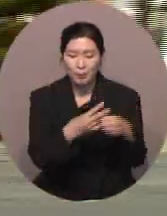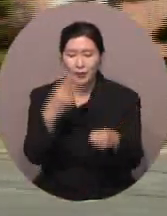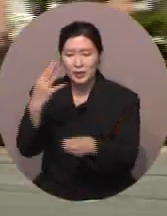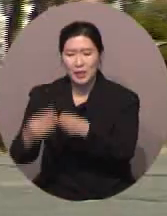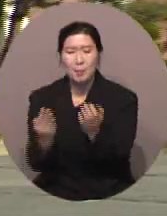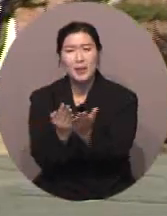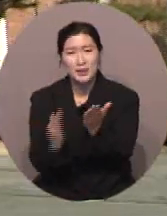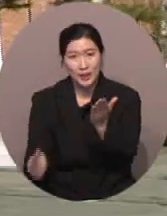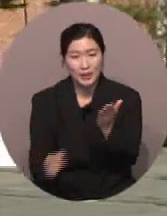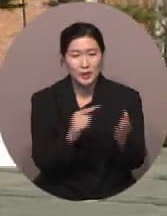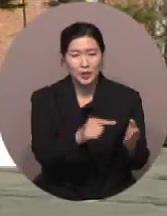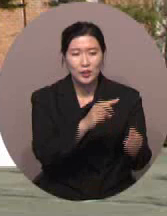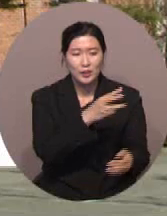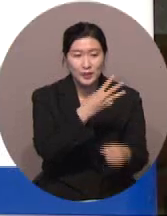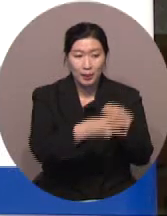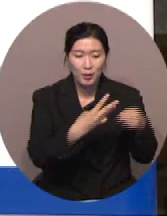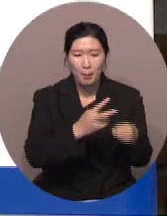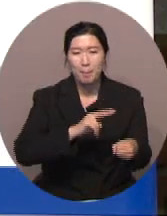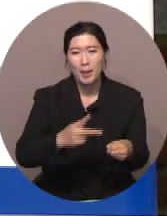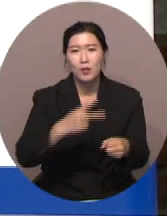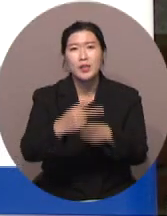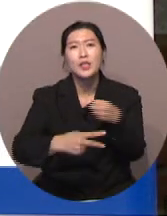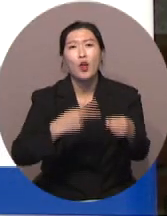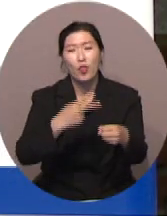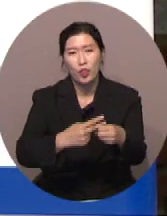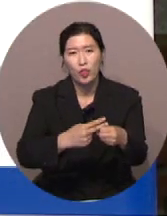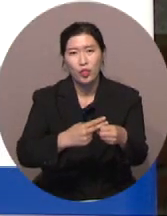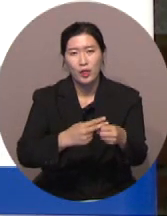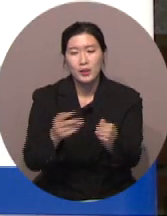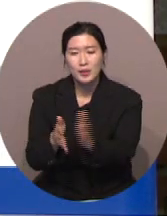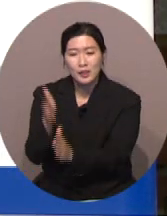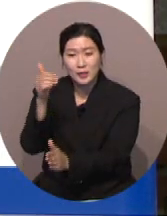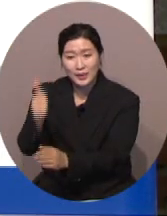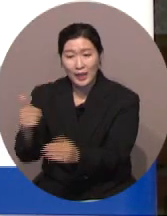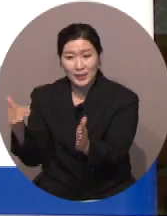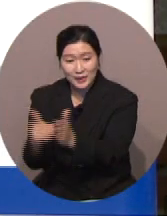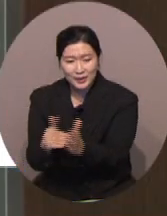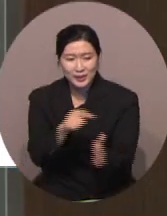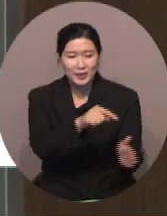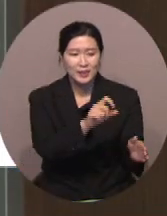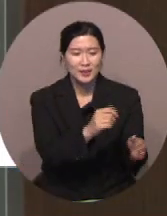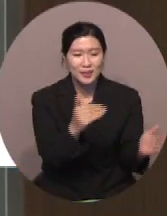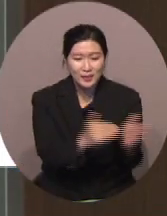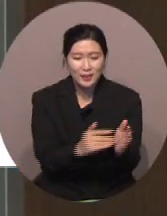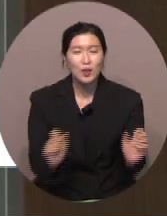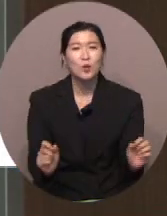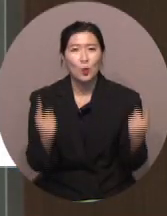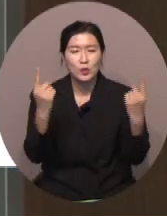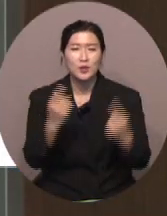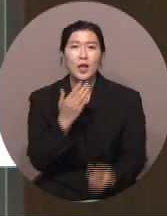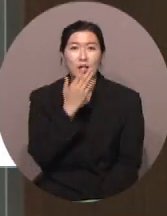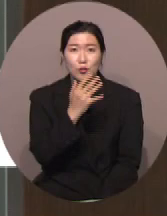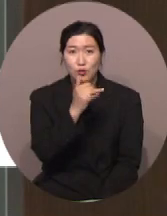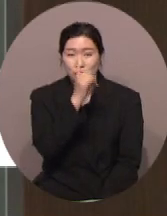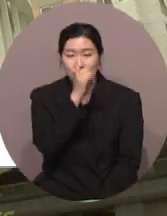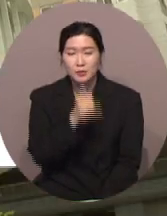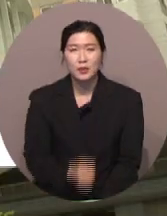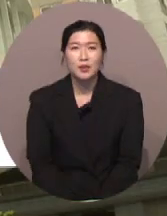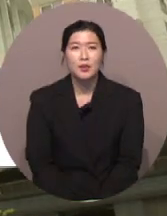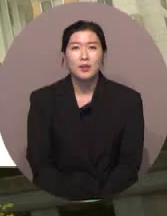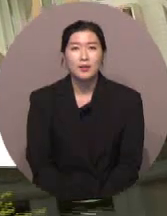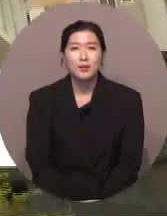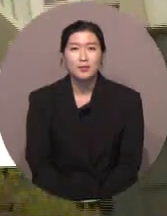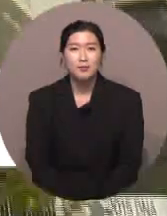인연으로 통이라고 연임이 가능하게 하기 시장 인기와 함께 끝내게 하면 시정 철학을 같이 하는 기관장 들의